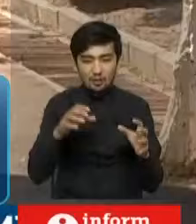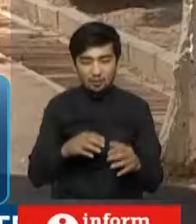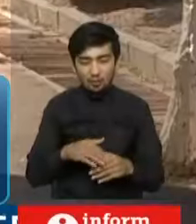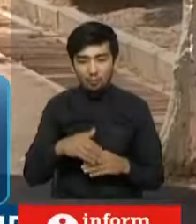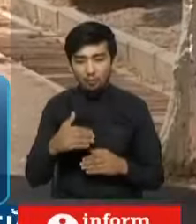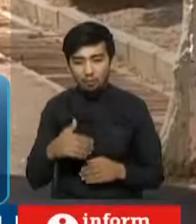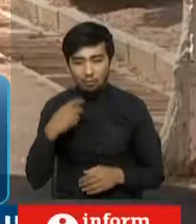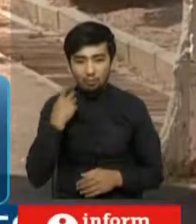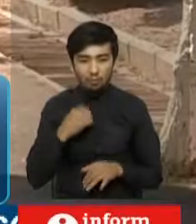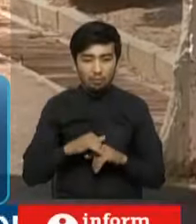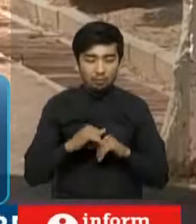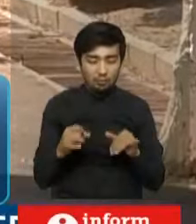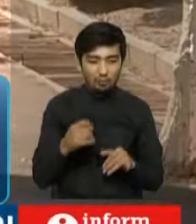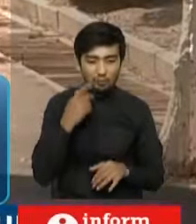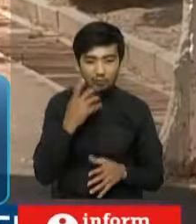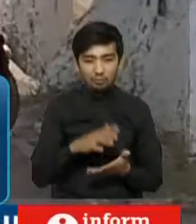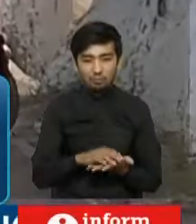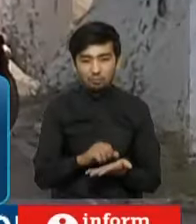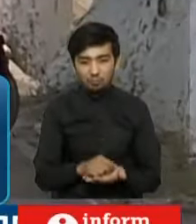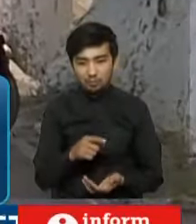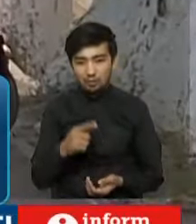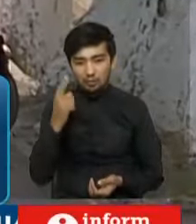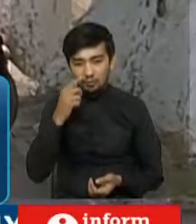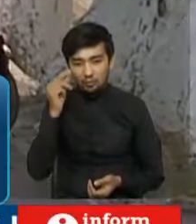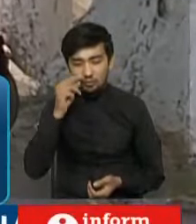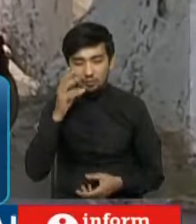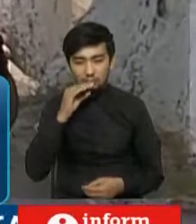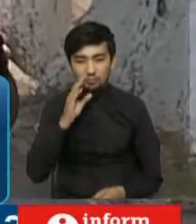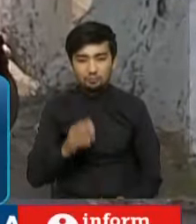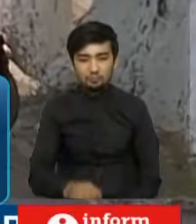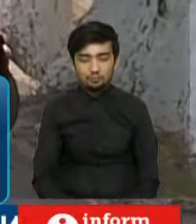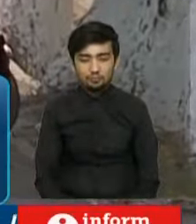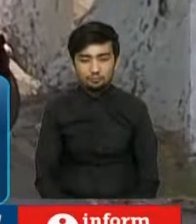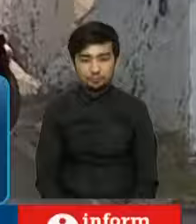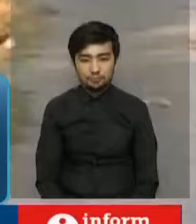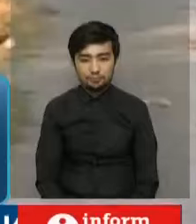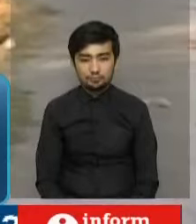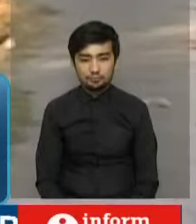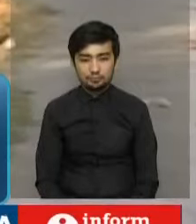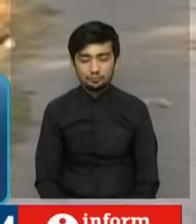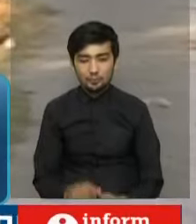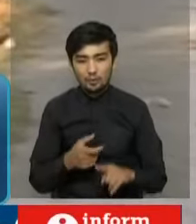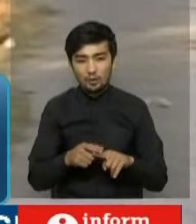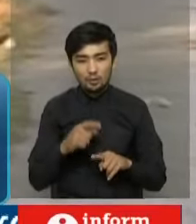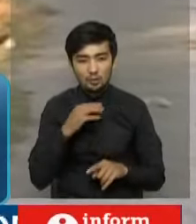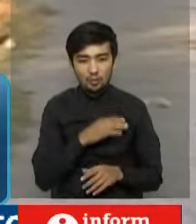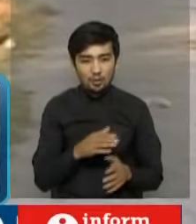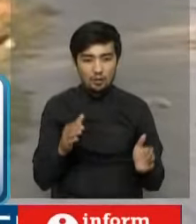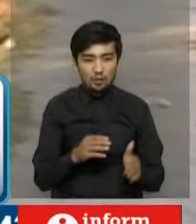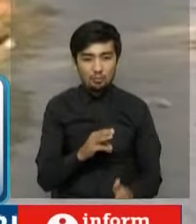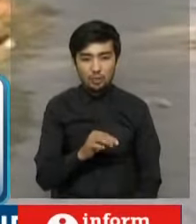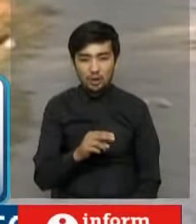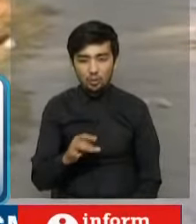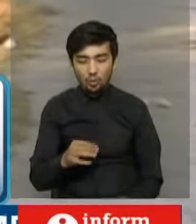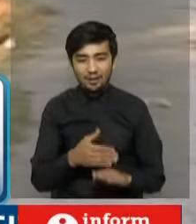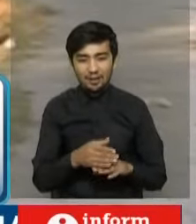когда кредитная история уже испорчена, говорят эксперты. Очень много микрофинансовых организаций, где без